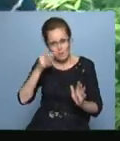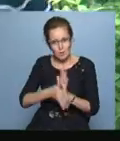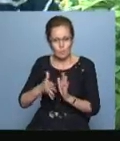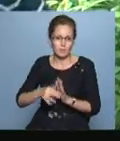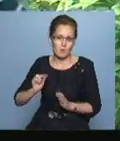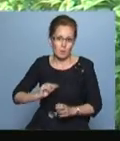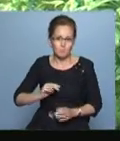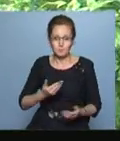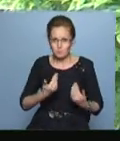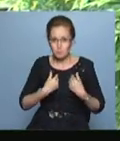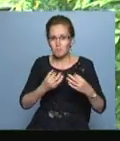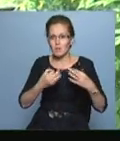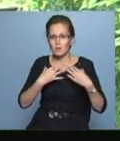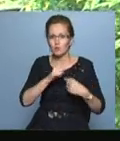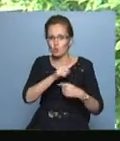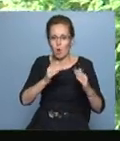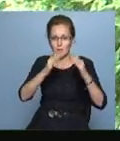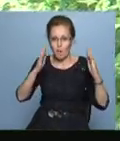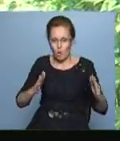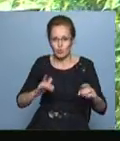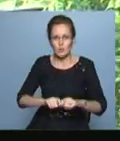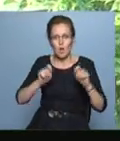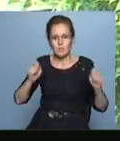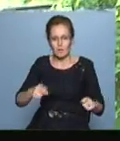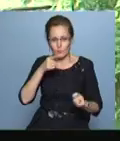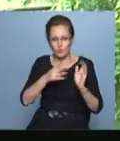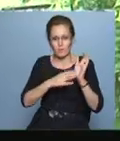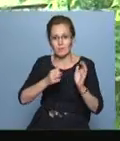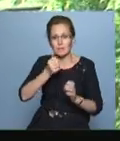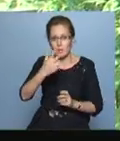то, что она создана в 1913 году.